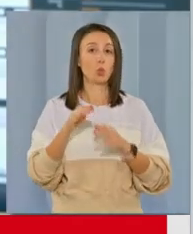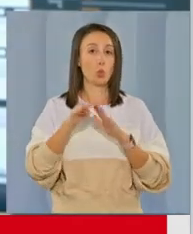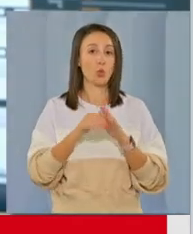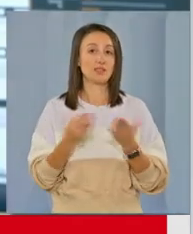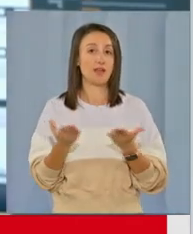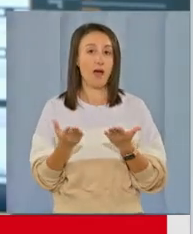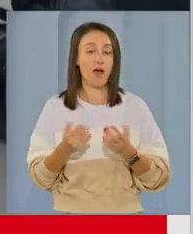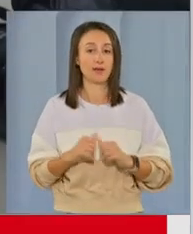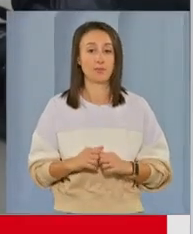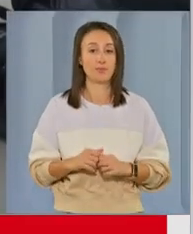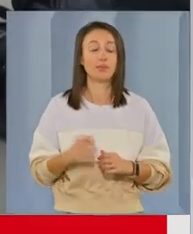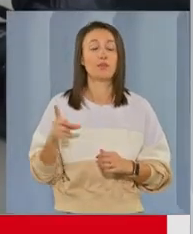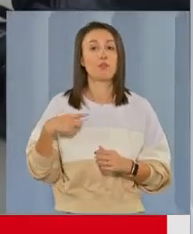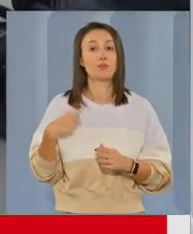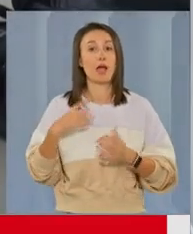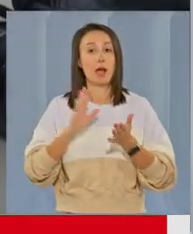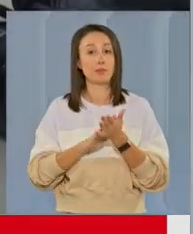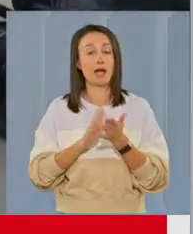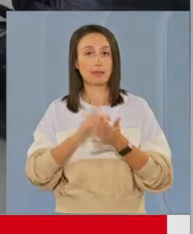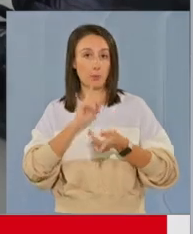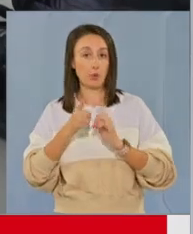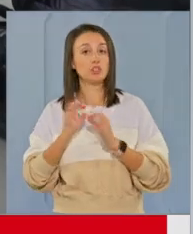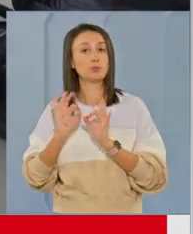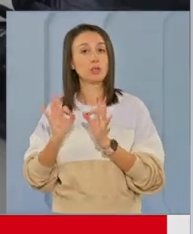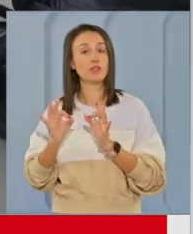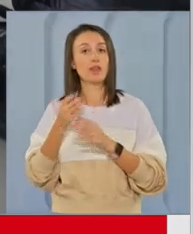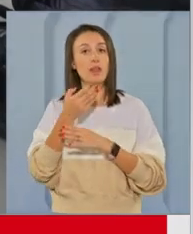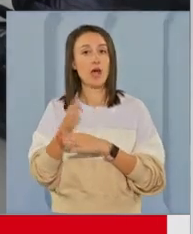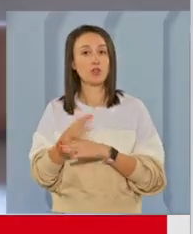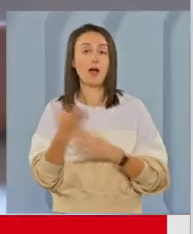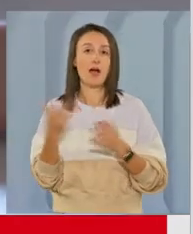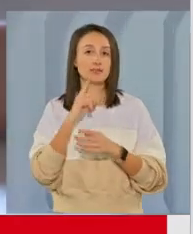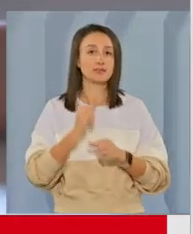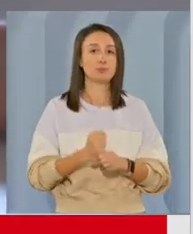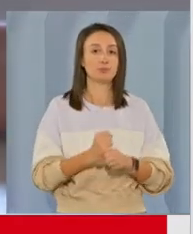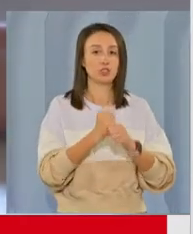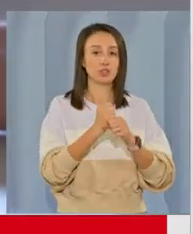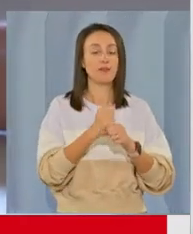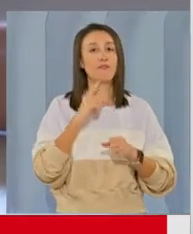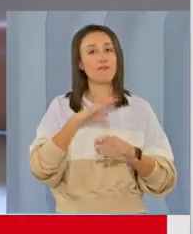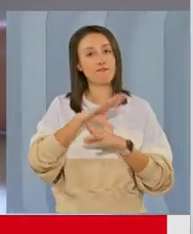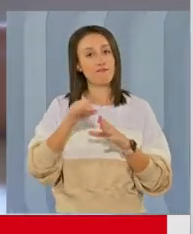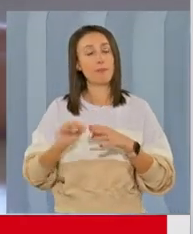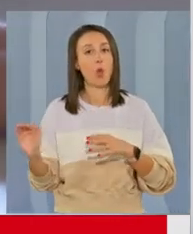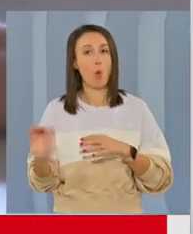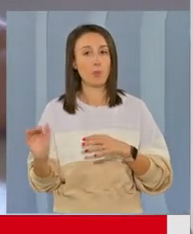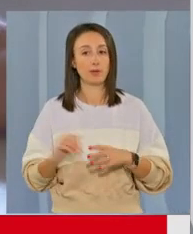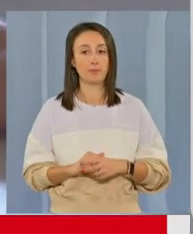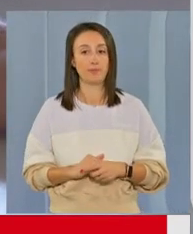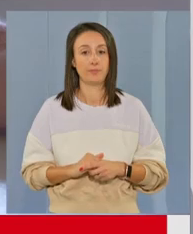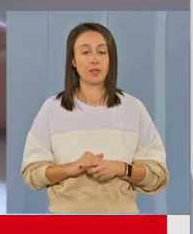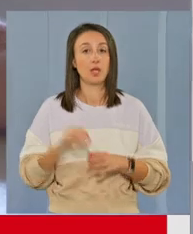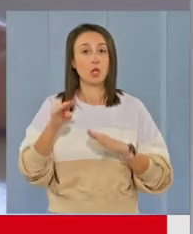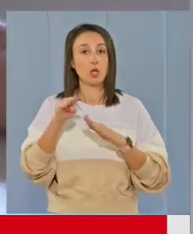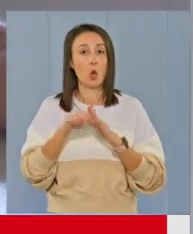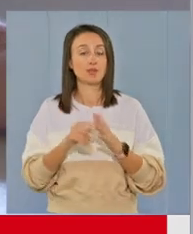în care vor fi implementate politici specifice naționale care să sprijine familiile cu copii. În